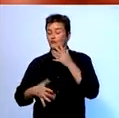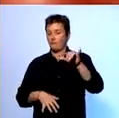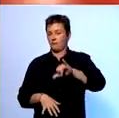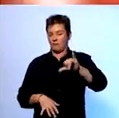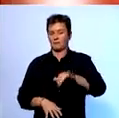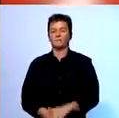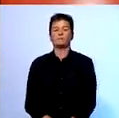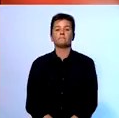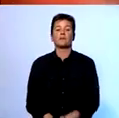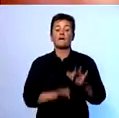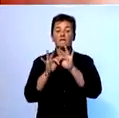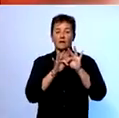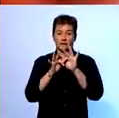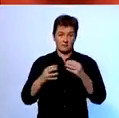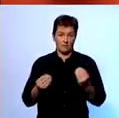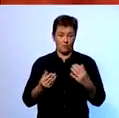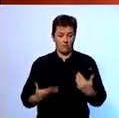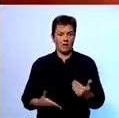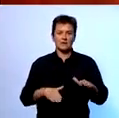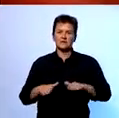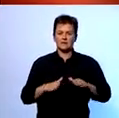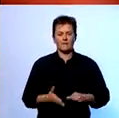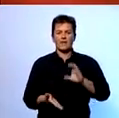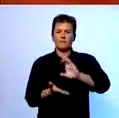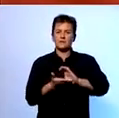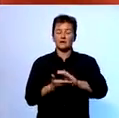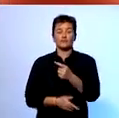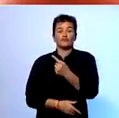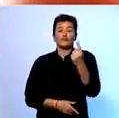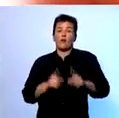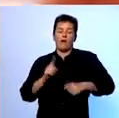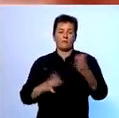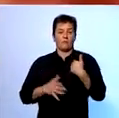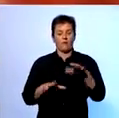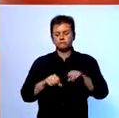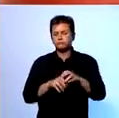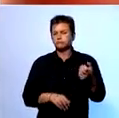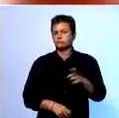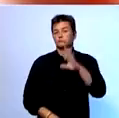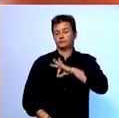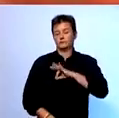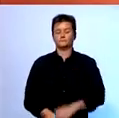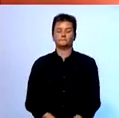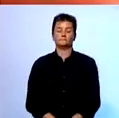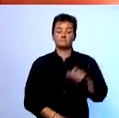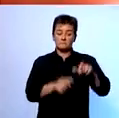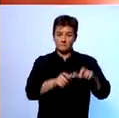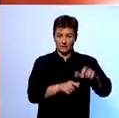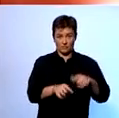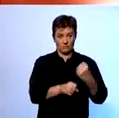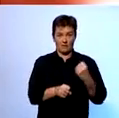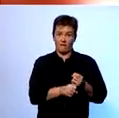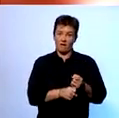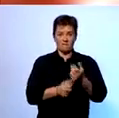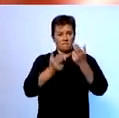fraternité dans ce système capitaliste où seul compte la rentabilité les travailleurs n'ont pas à accepter de payer pour les